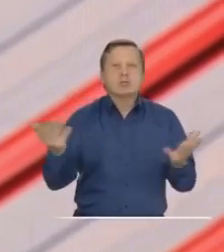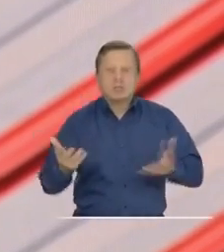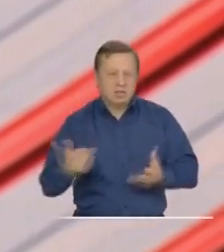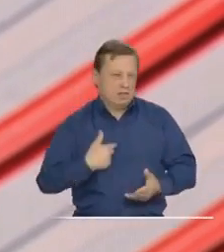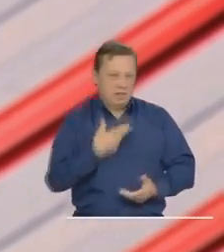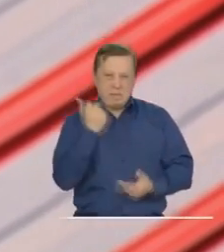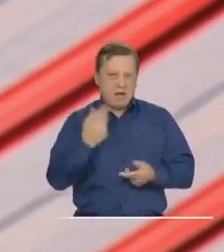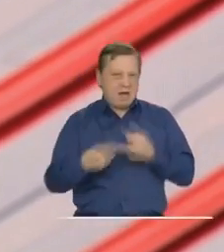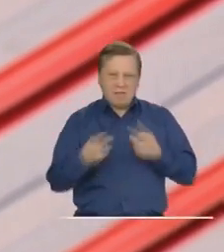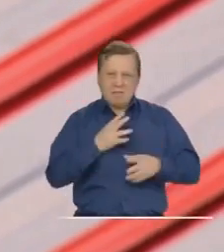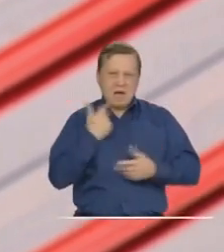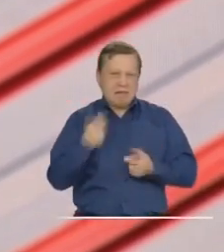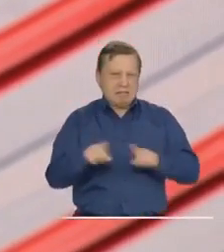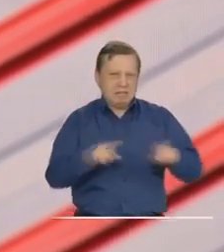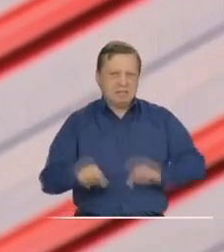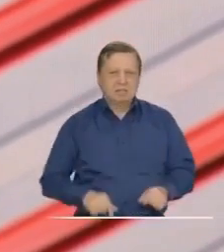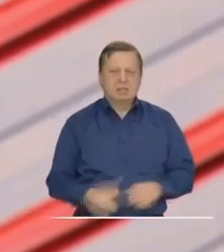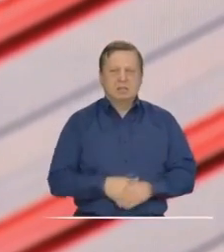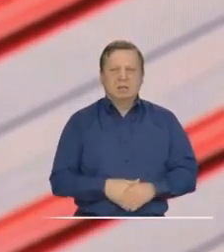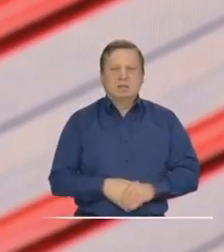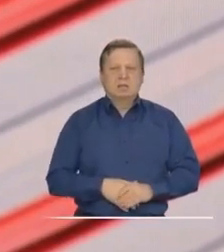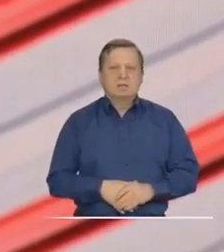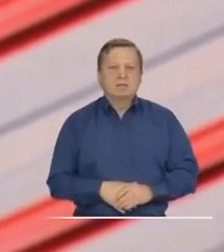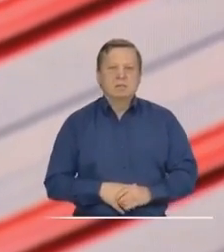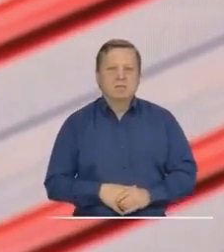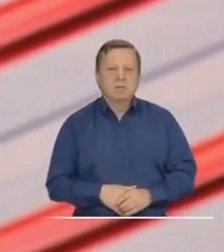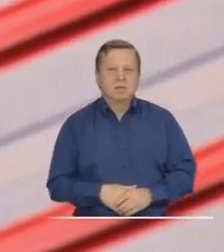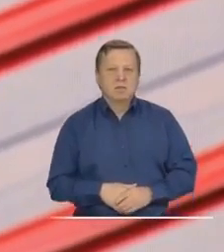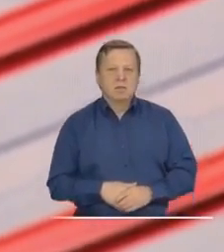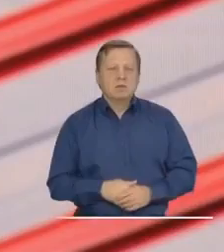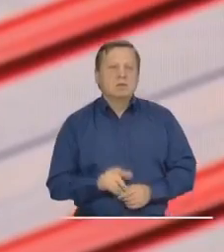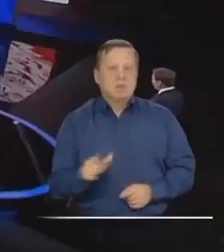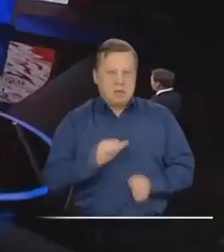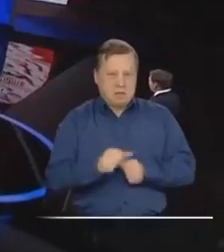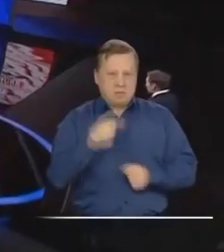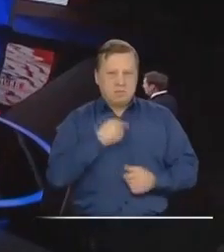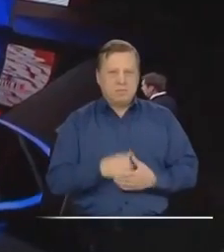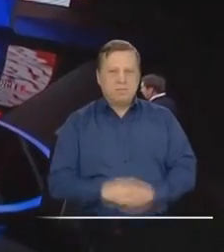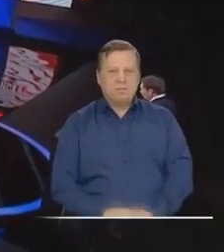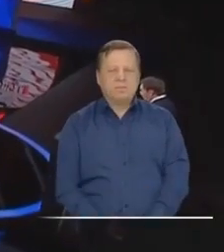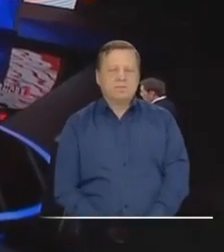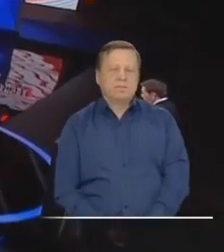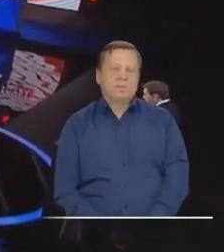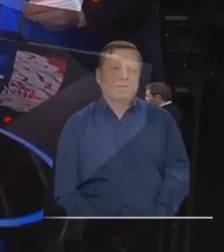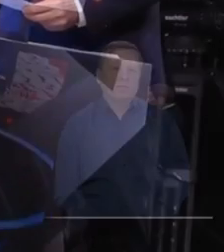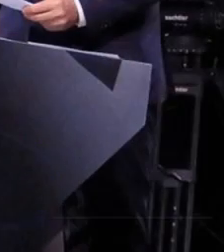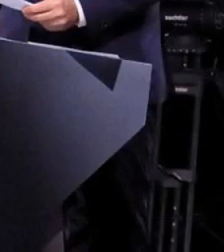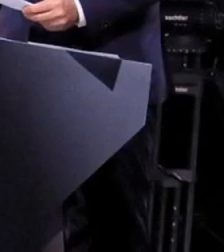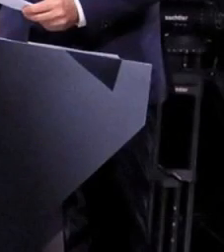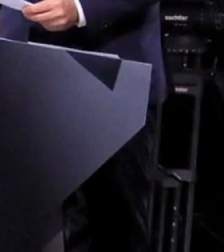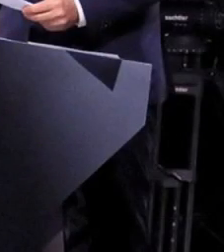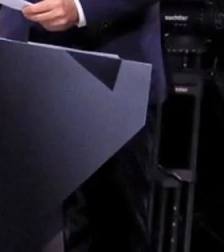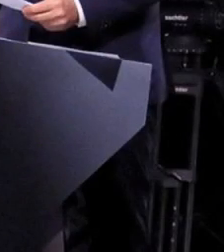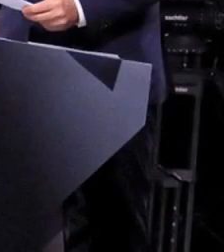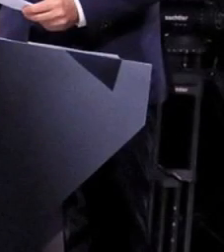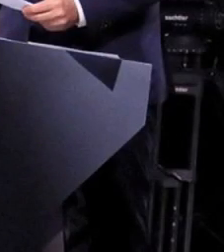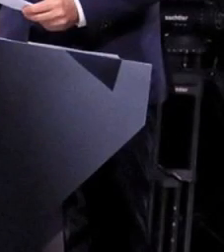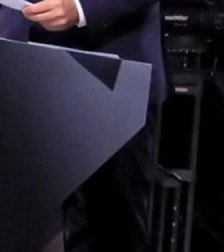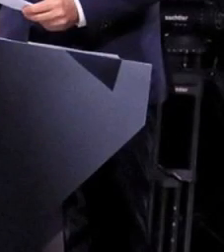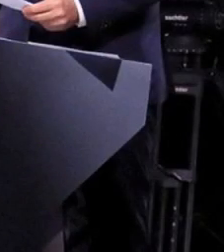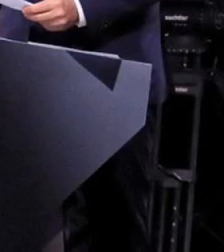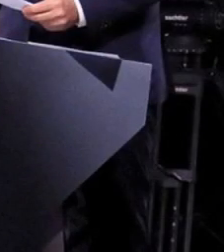tego kto się na to coś między nimi zgodzić na to żeby dowiedzieć się o na raz w drugiej rundzie padło